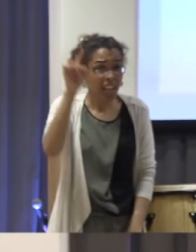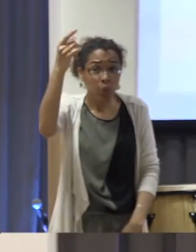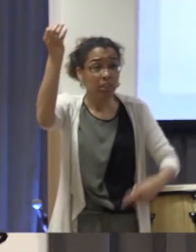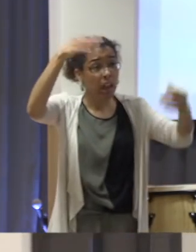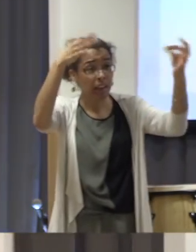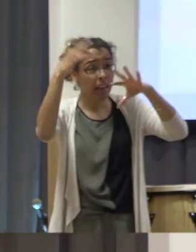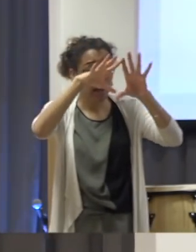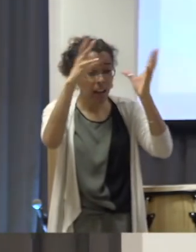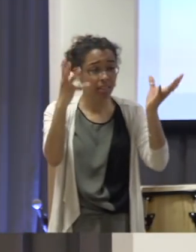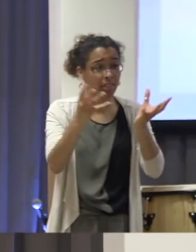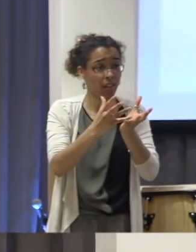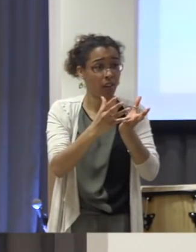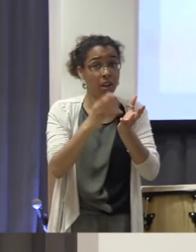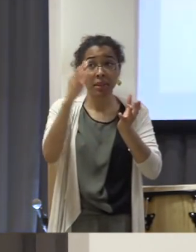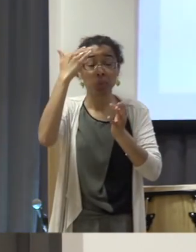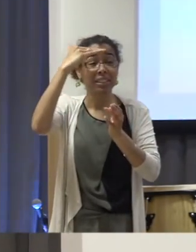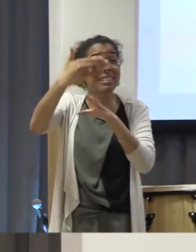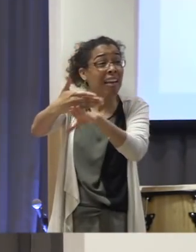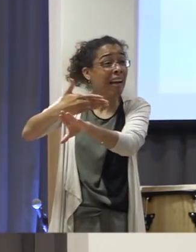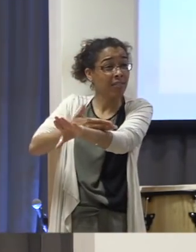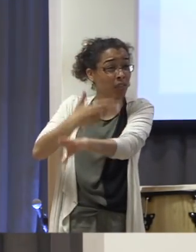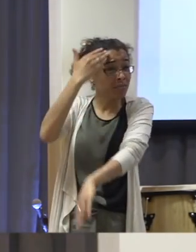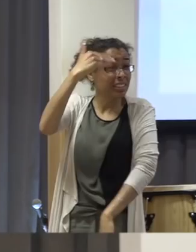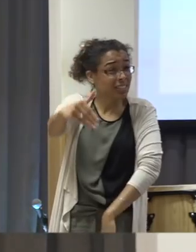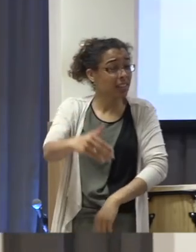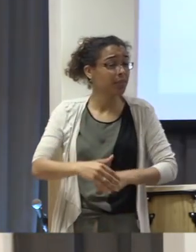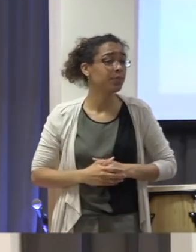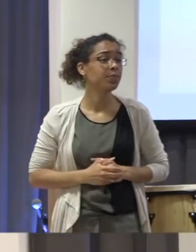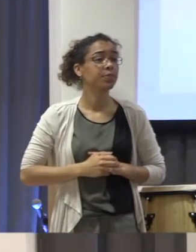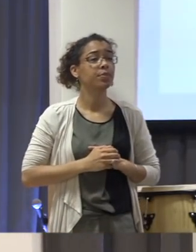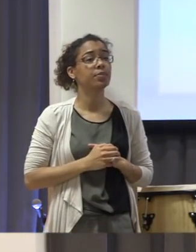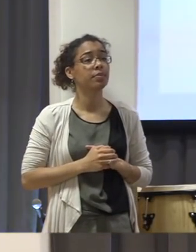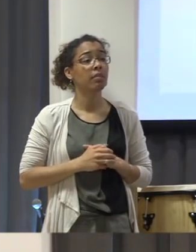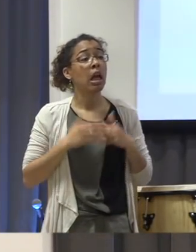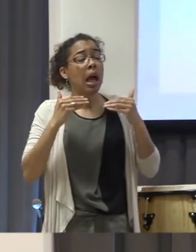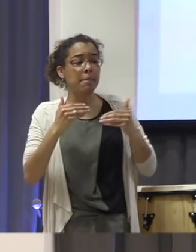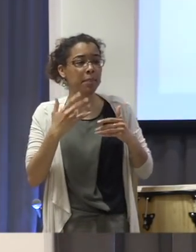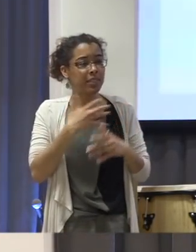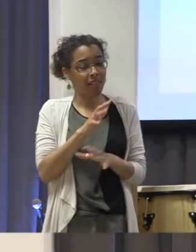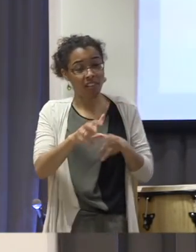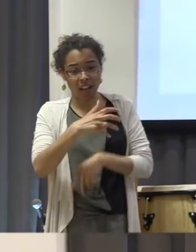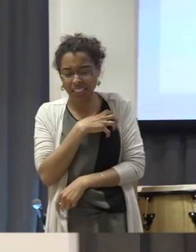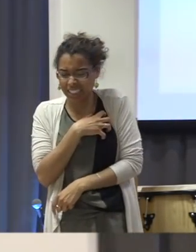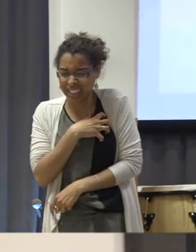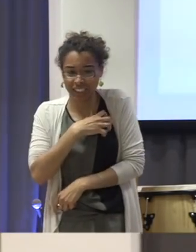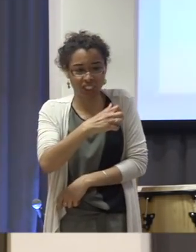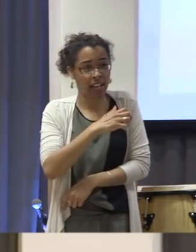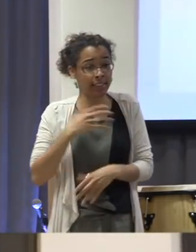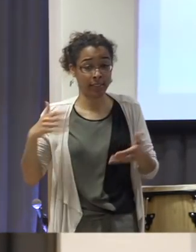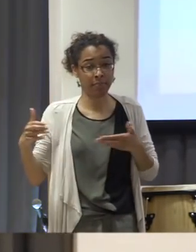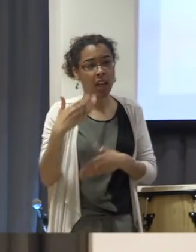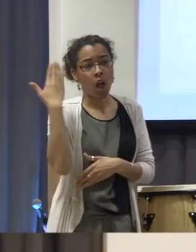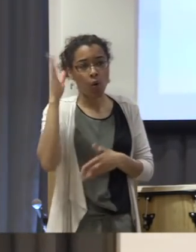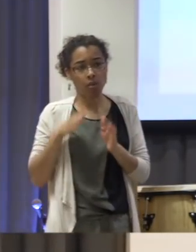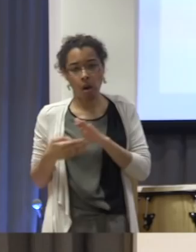créateur, ne puisse savoir ce qui se passe. Même s'il y a la richesse que tu as acquise